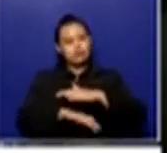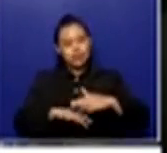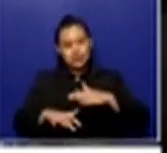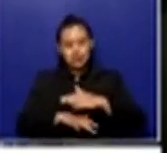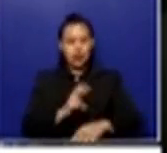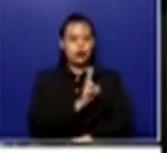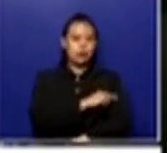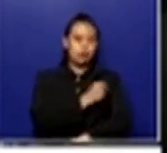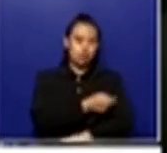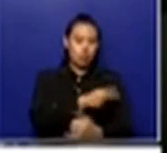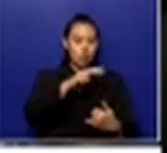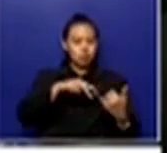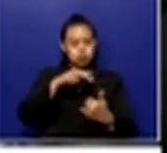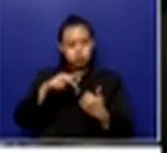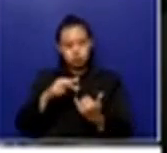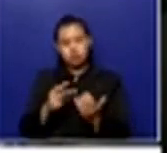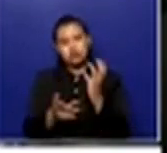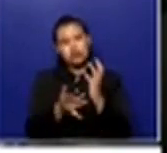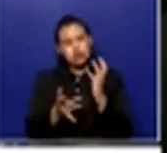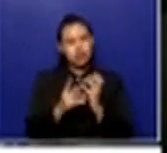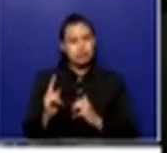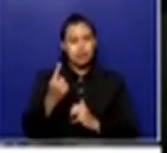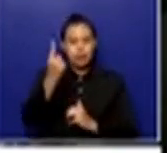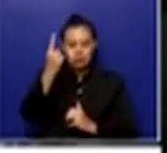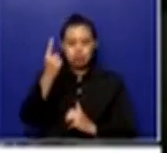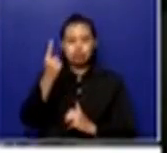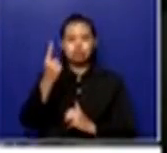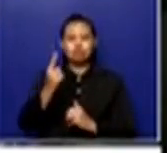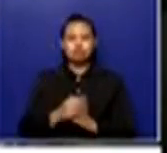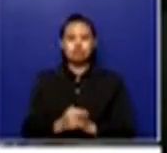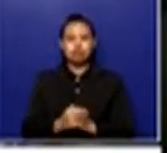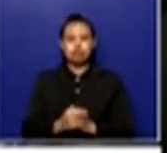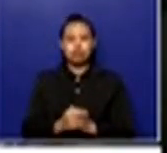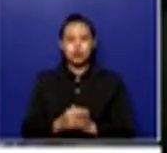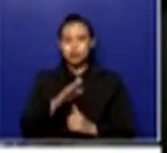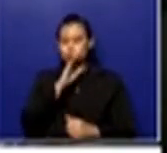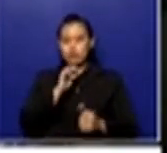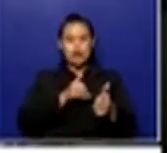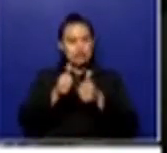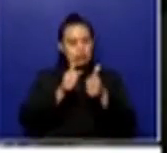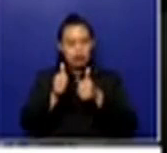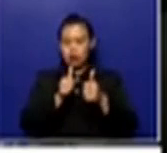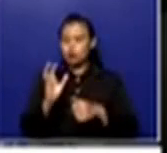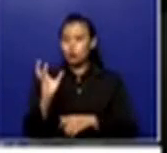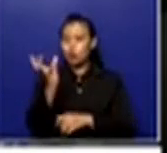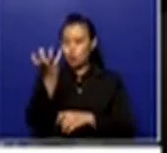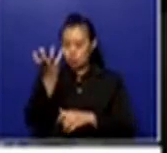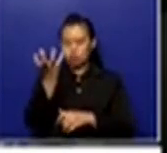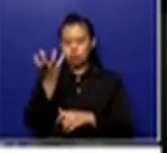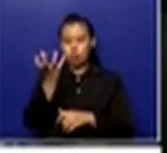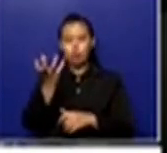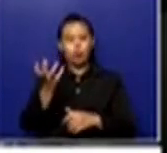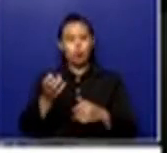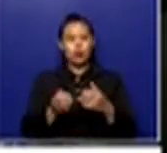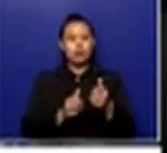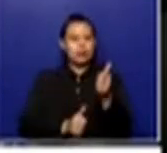แพทย์การสาธารณสุขที่ทันสมัยแล้วก็เป็นอันดับหนึ่งอันดับต้นๆหรือปัจจุบันเป็นที่ยอมรับว่าเราควบคุมการระบาดของโรคโ